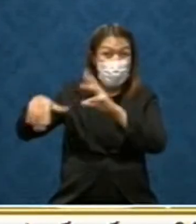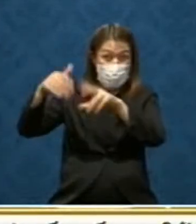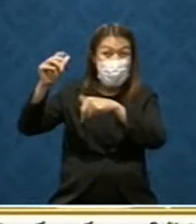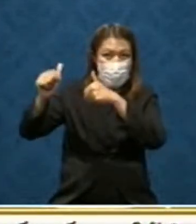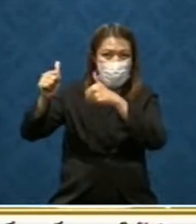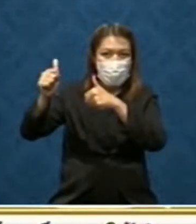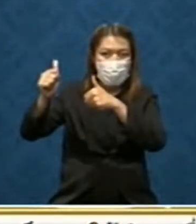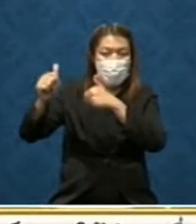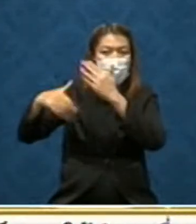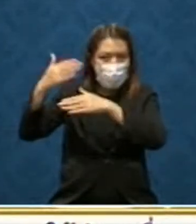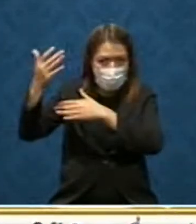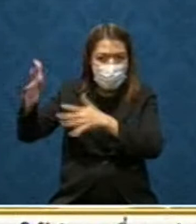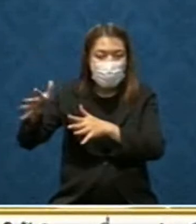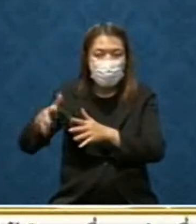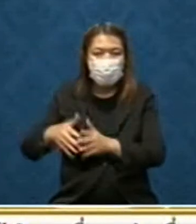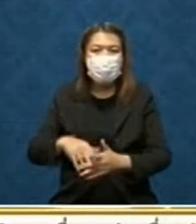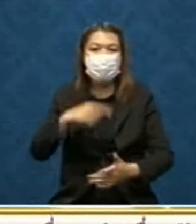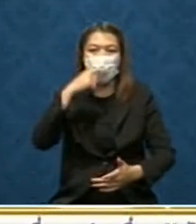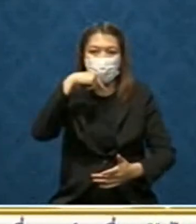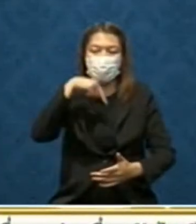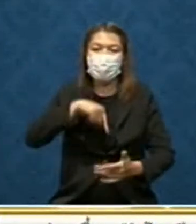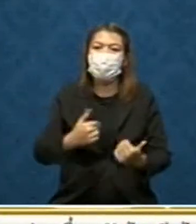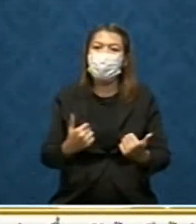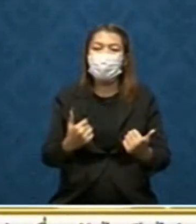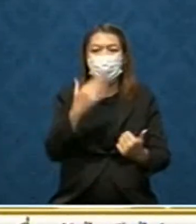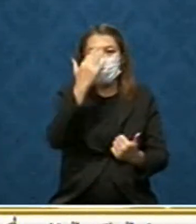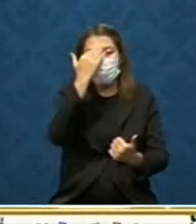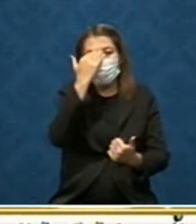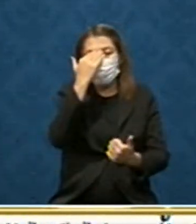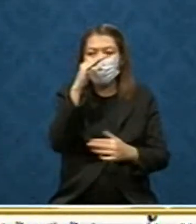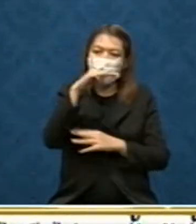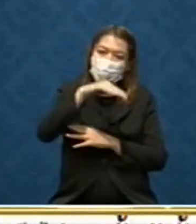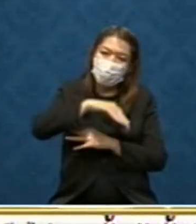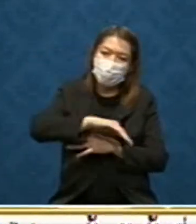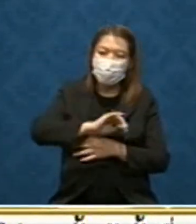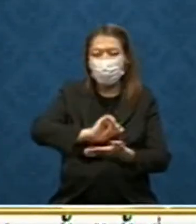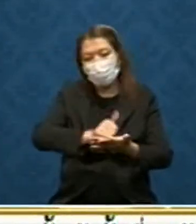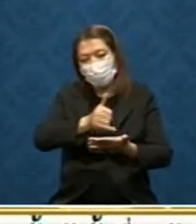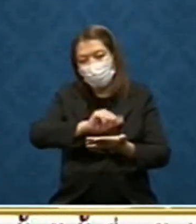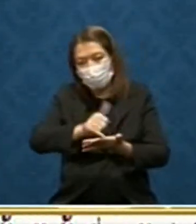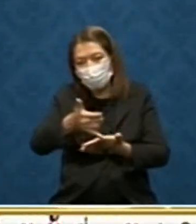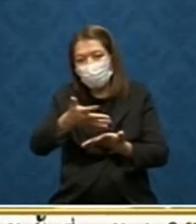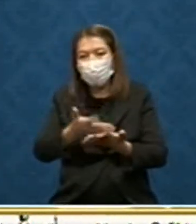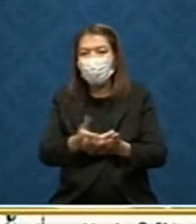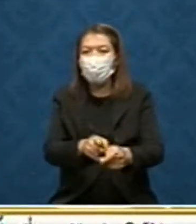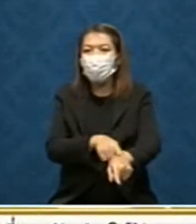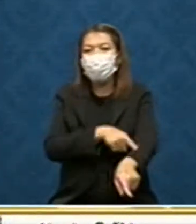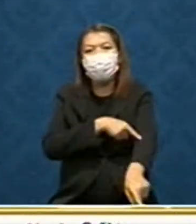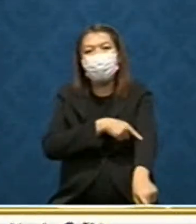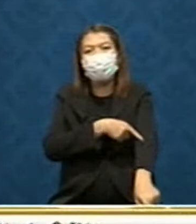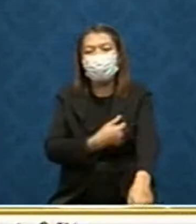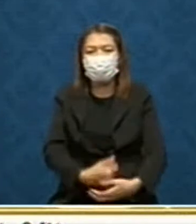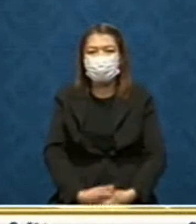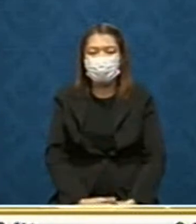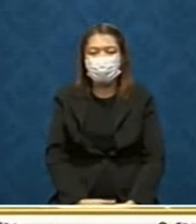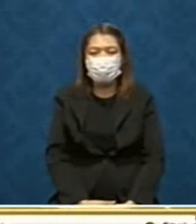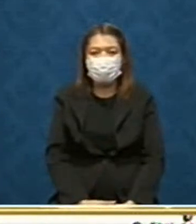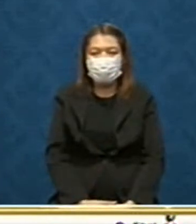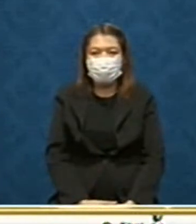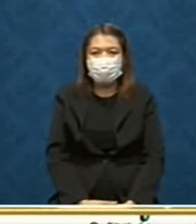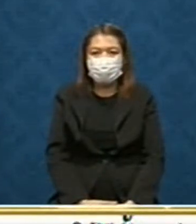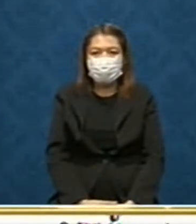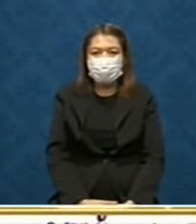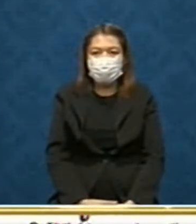ตั้งหกได้แล้วfi función เย ทำไมยงวงๆ อยู่ทำไมช้ากวาเขามากแล้วมีทาอาีว่ะ